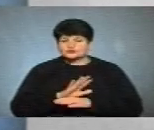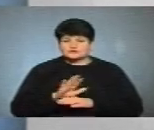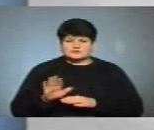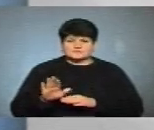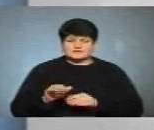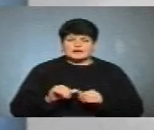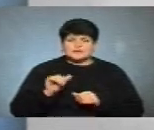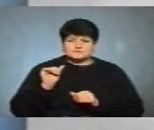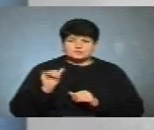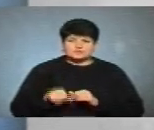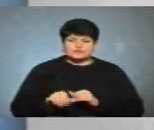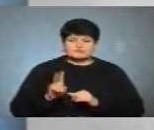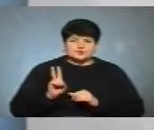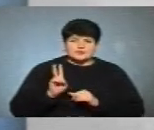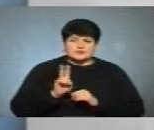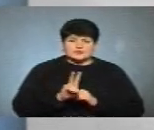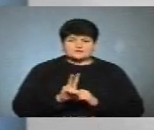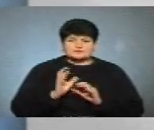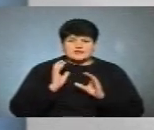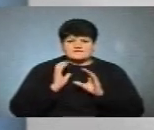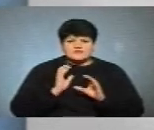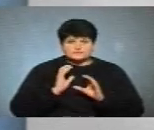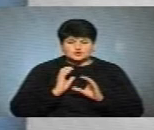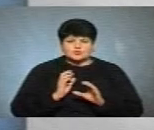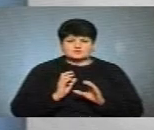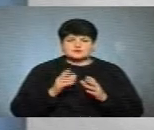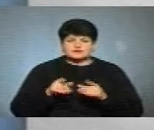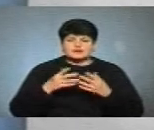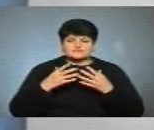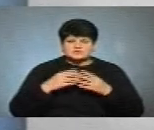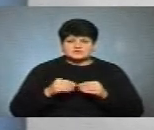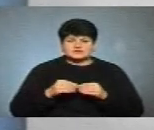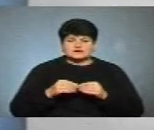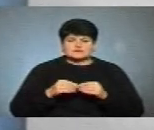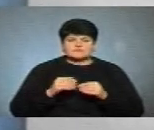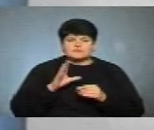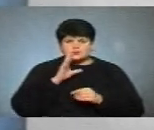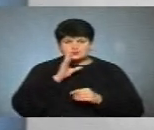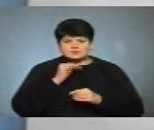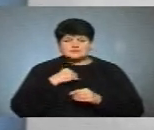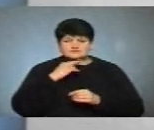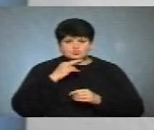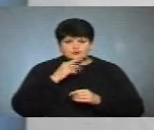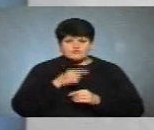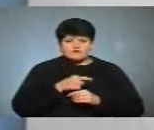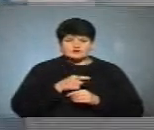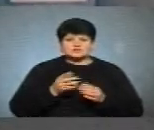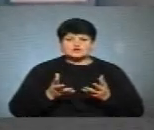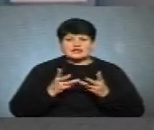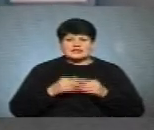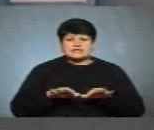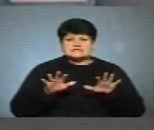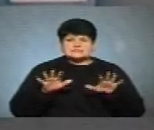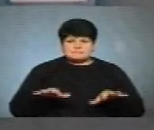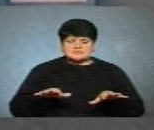Крім того, в тролейбусах, в автобусах, ви вже в маршрутках, ви звернули увагу, що кількість